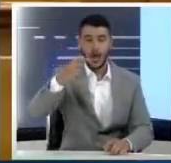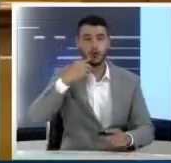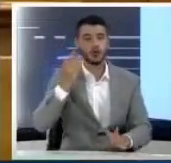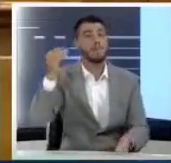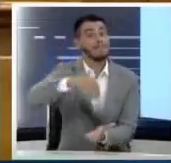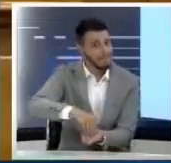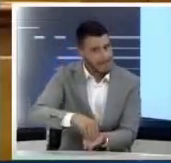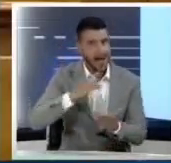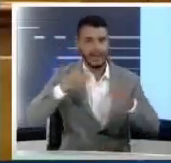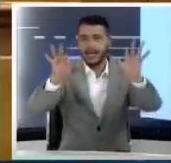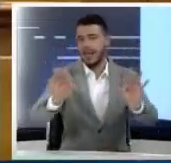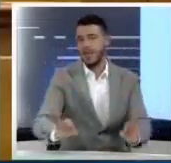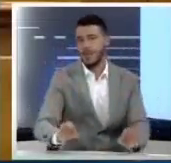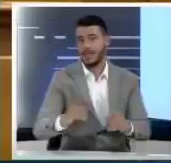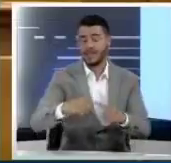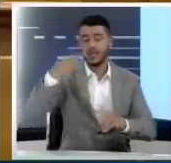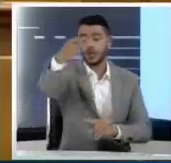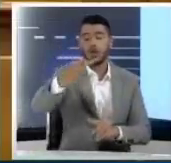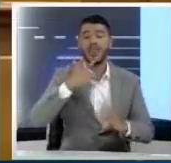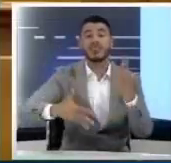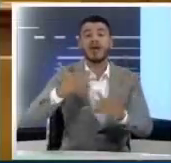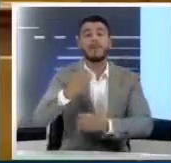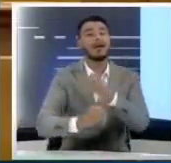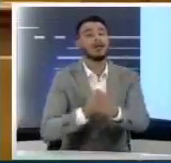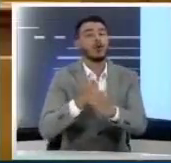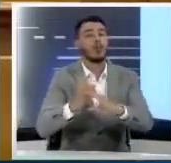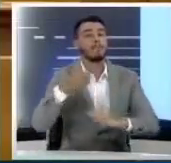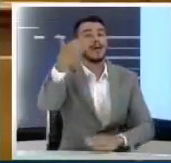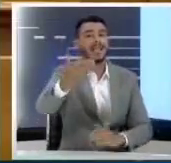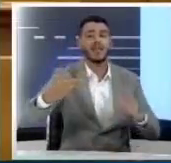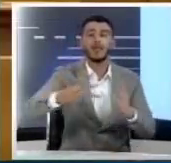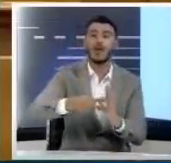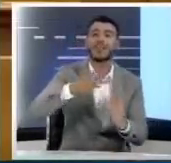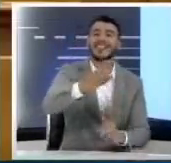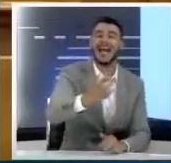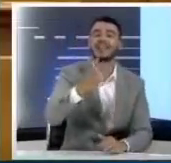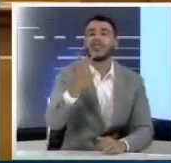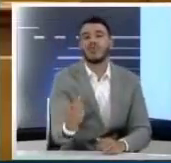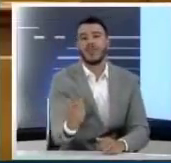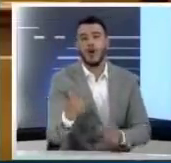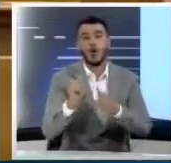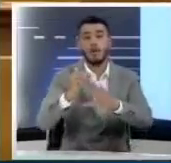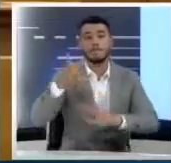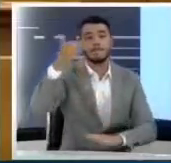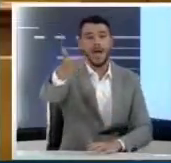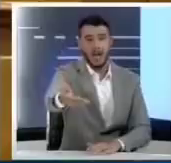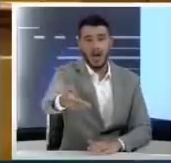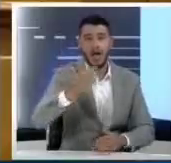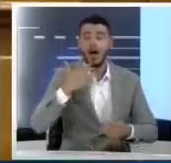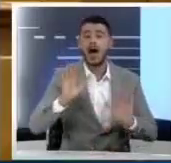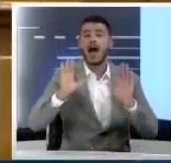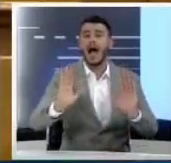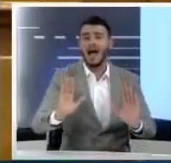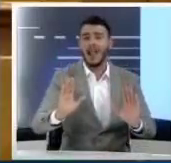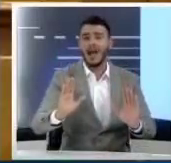από 15 χρόνια, αλλά με επιστημονικό τρόπο. Δεν θα το κοιτάξουμε πώς θα αισθάνονται οι